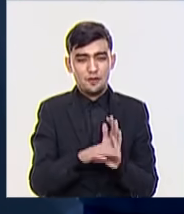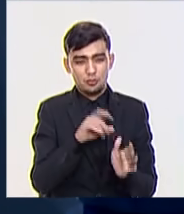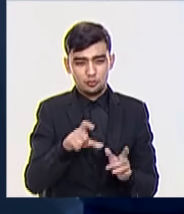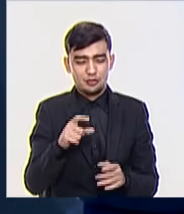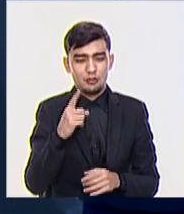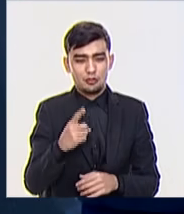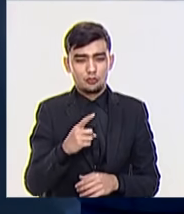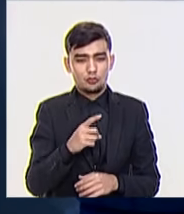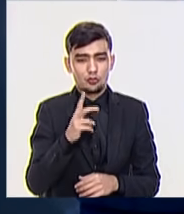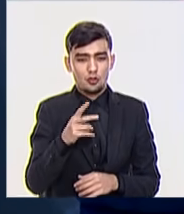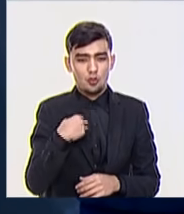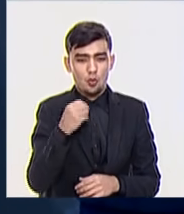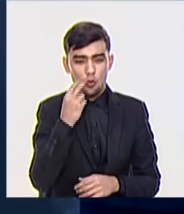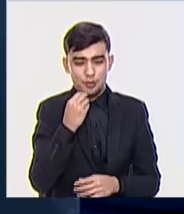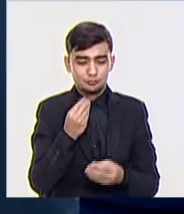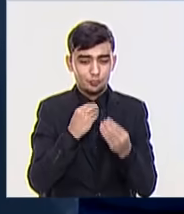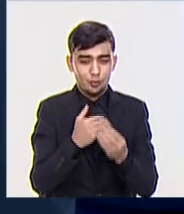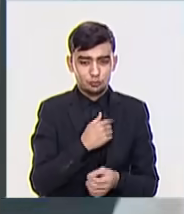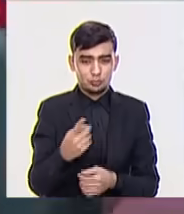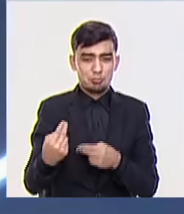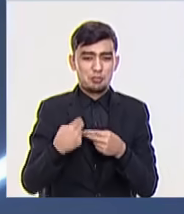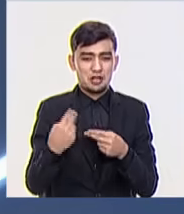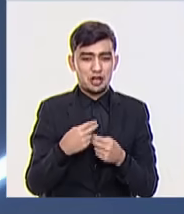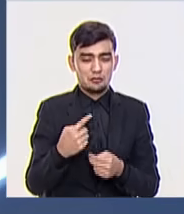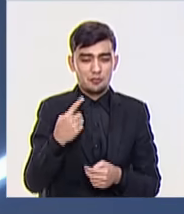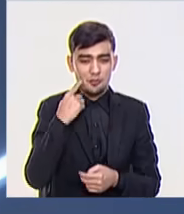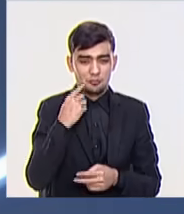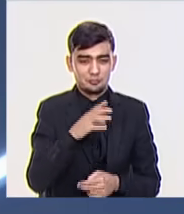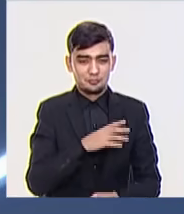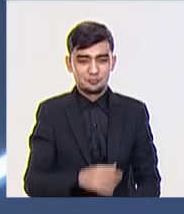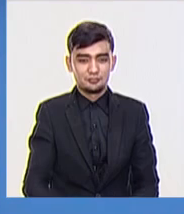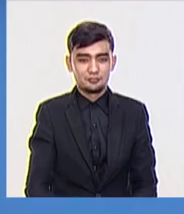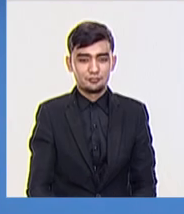бірі тіпті түскі асымызды ішкізбей қойдыңдар ғой деп өкпелеп қалған екен.